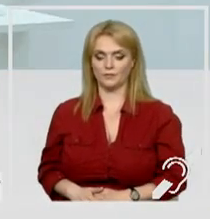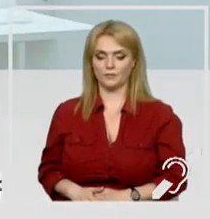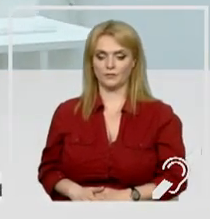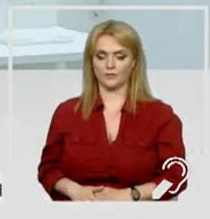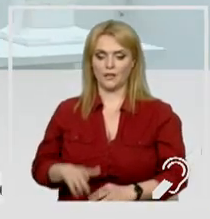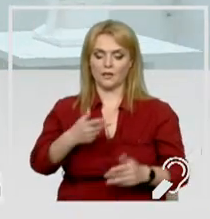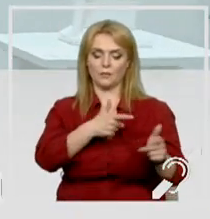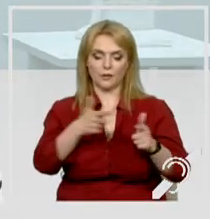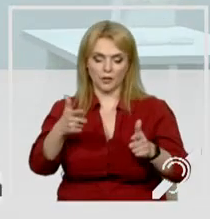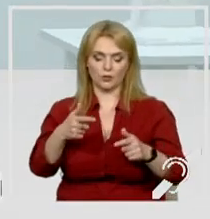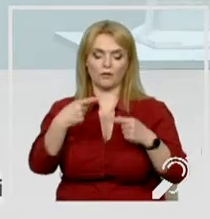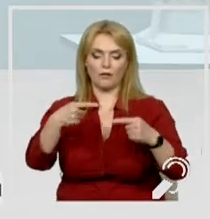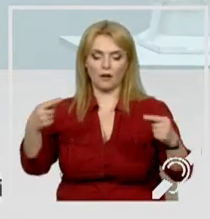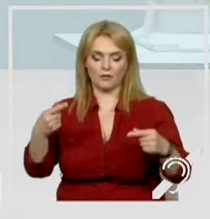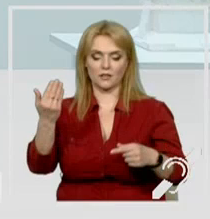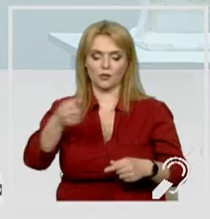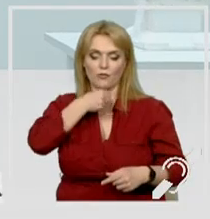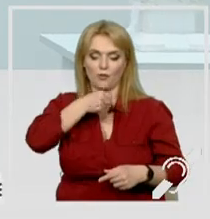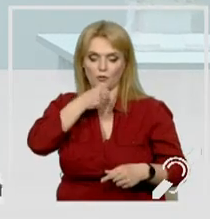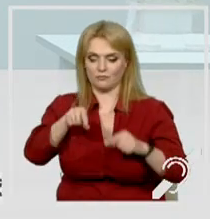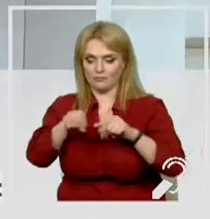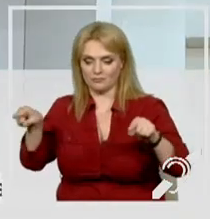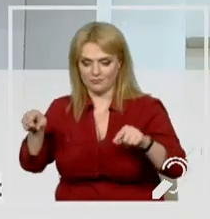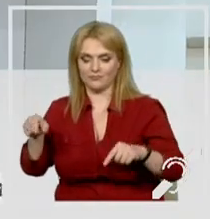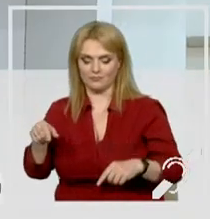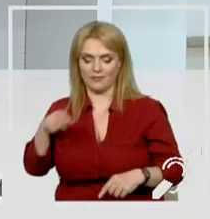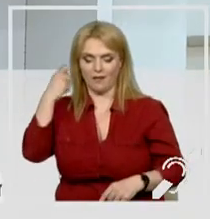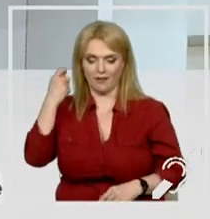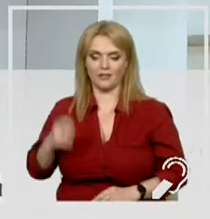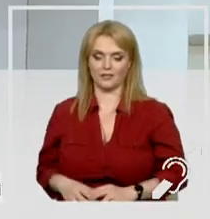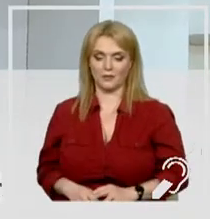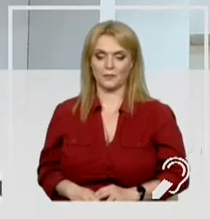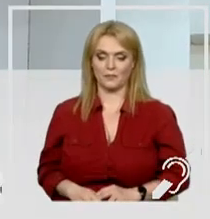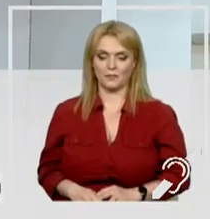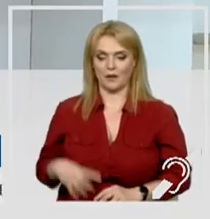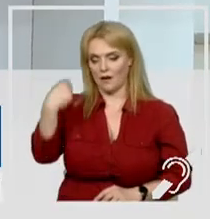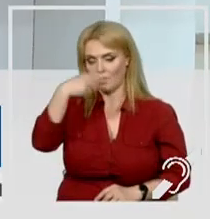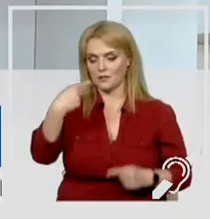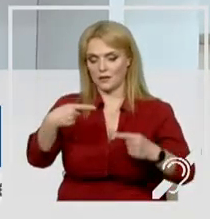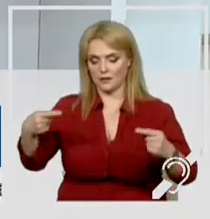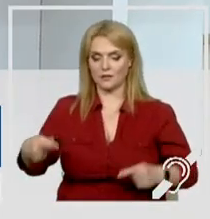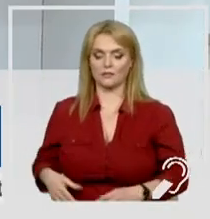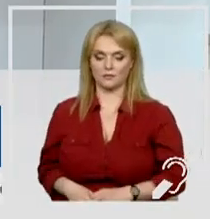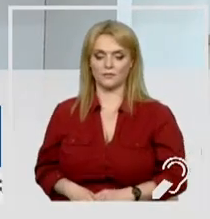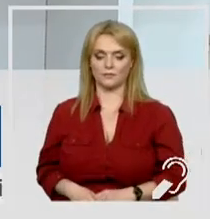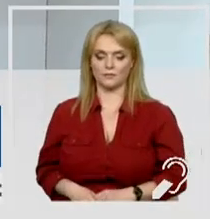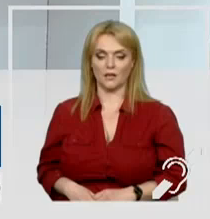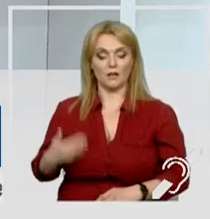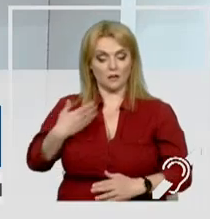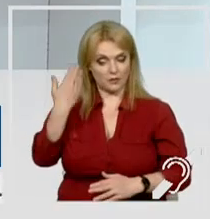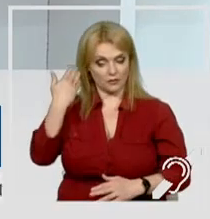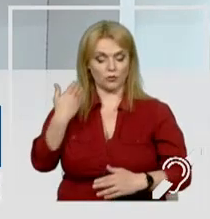facem, să deschidem expoziția aceasta. Proiectul e destul de vast, se lucrează de mult timp la dânsul,